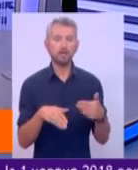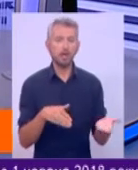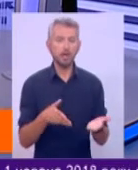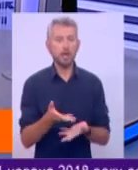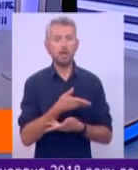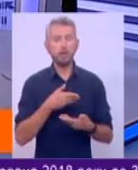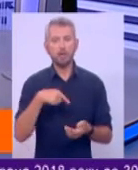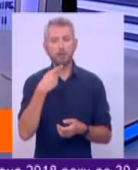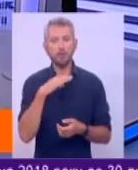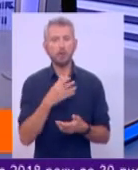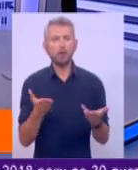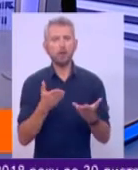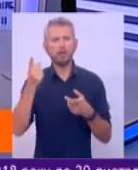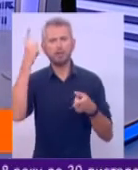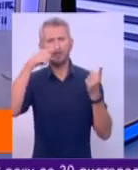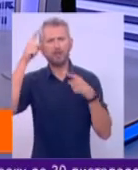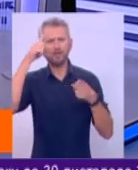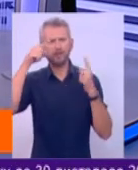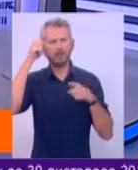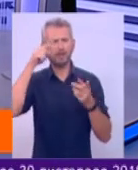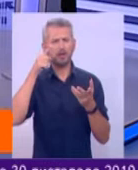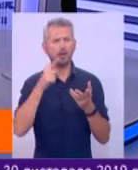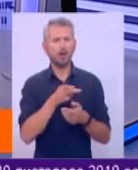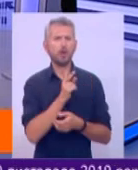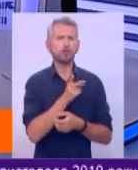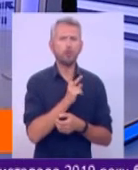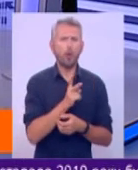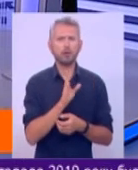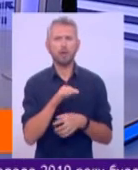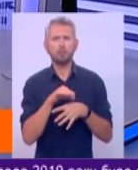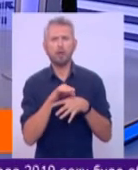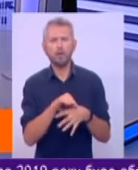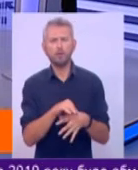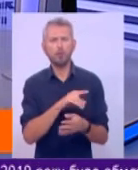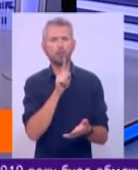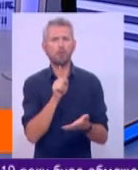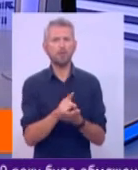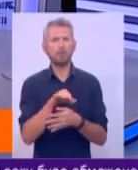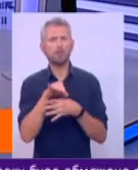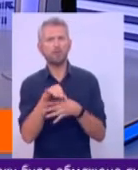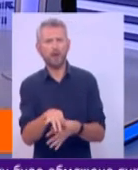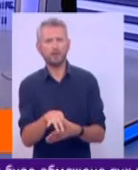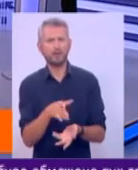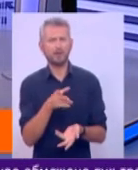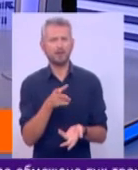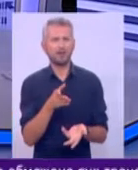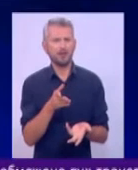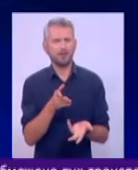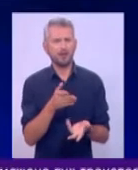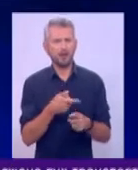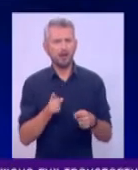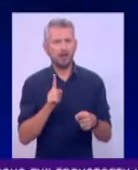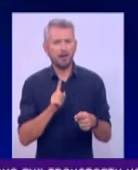мы говорим о каких-то мифических кто-то проведет, повинні провести, там,